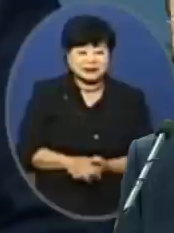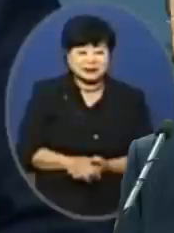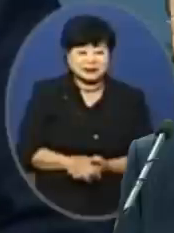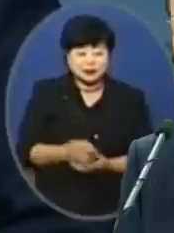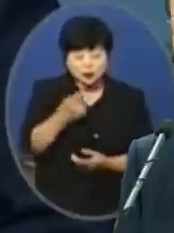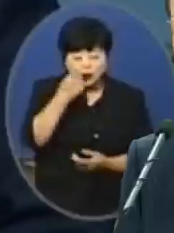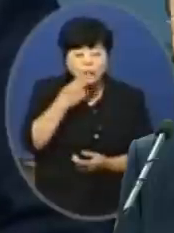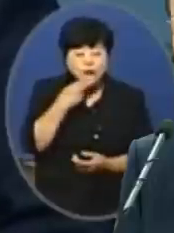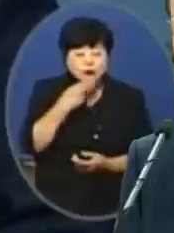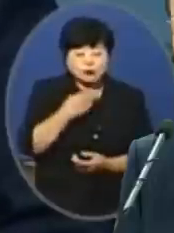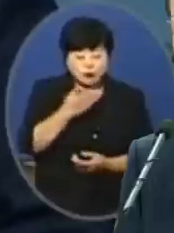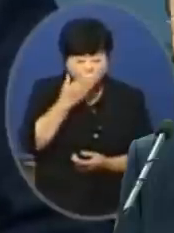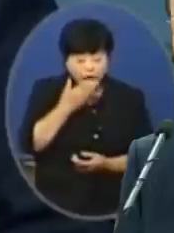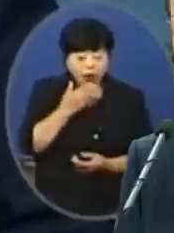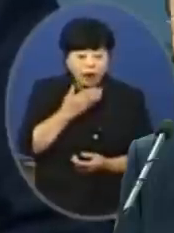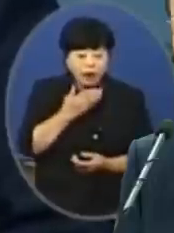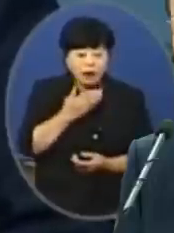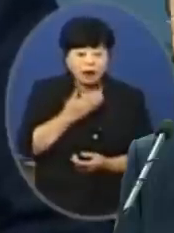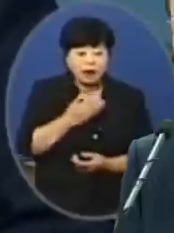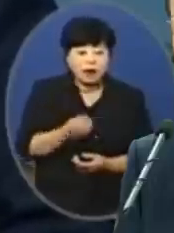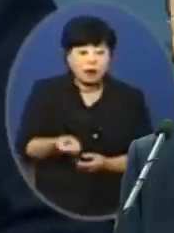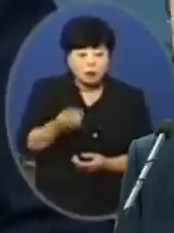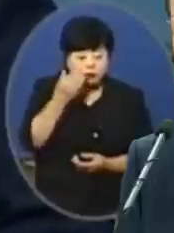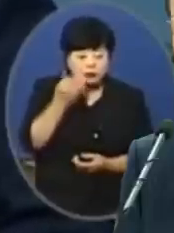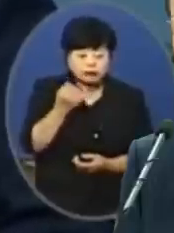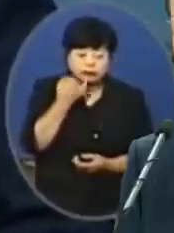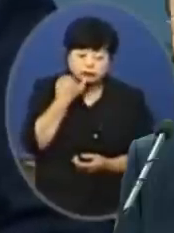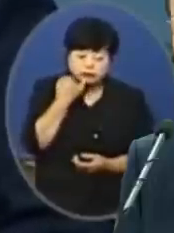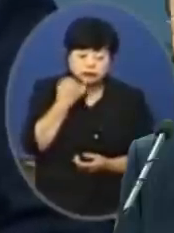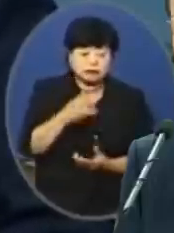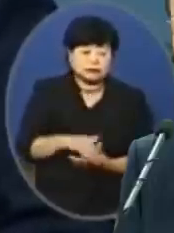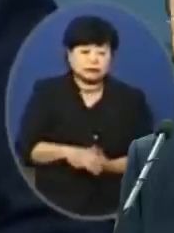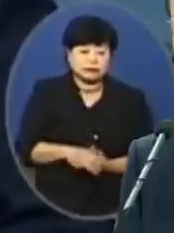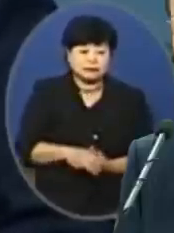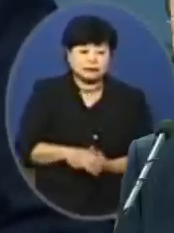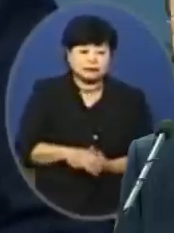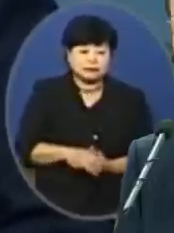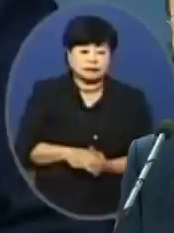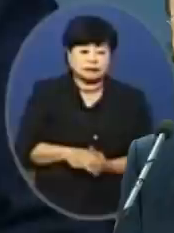교육이 없어도 할 수가 있고 잘나지 못해도 할 수가 있고